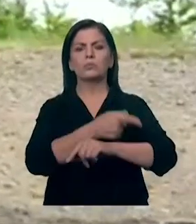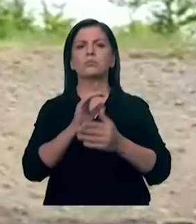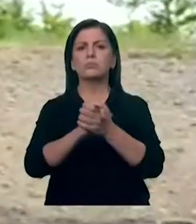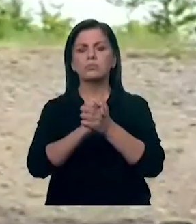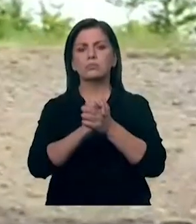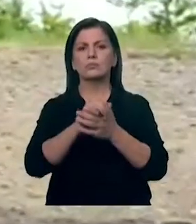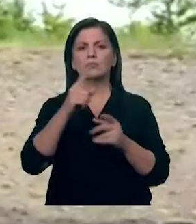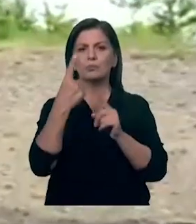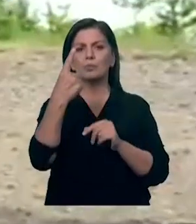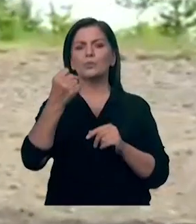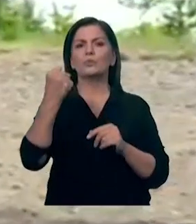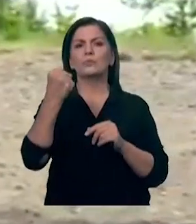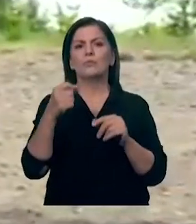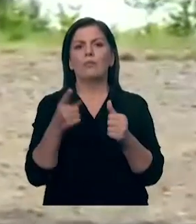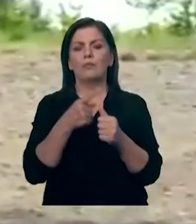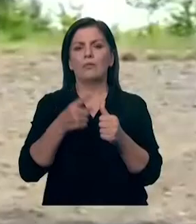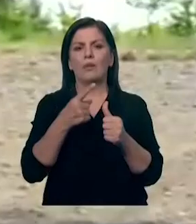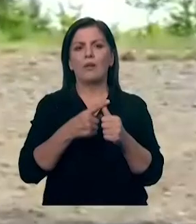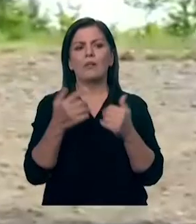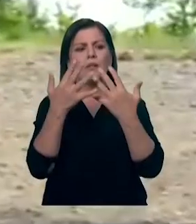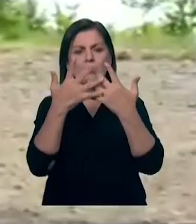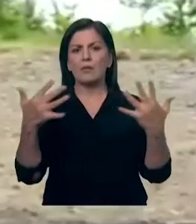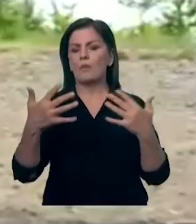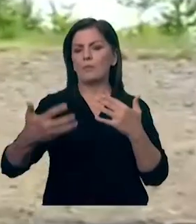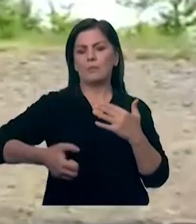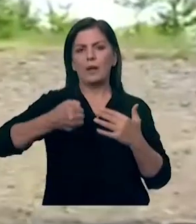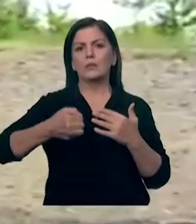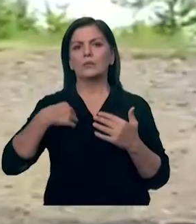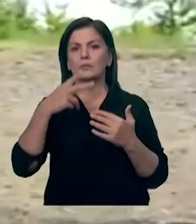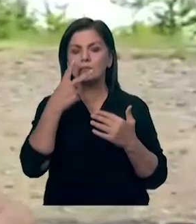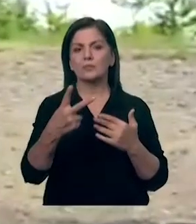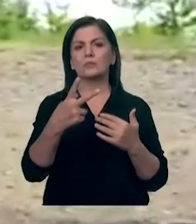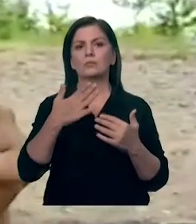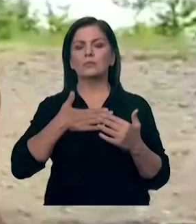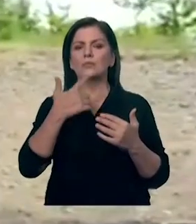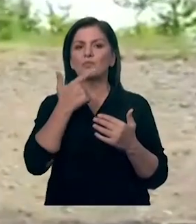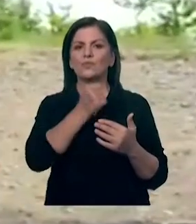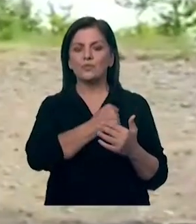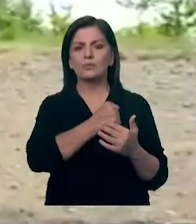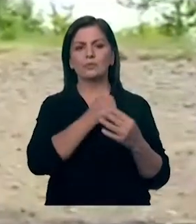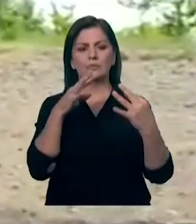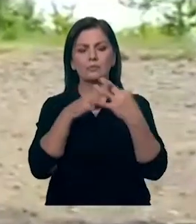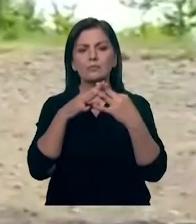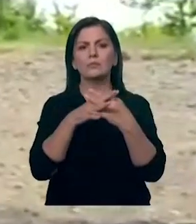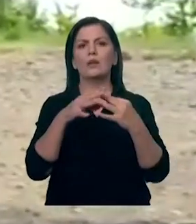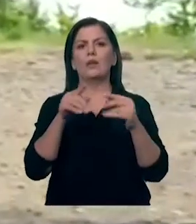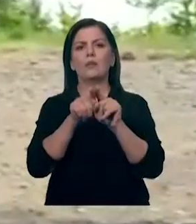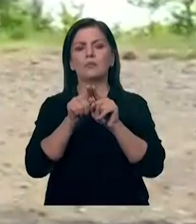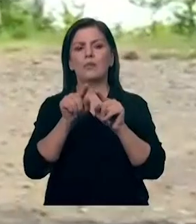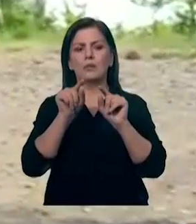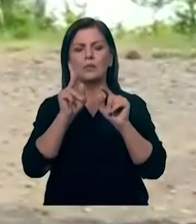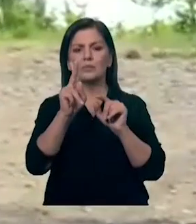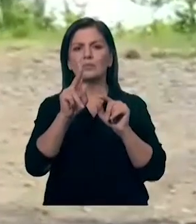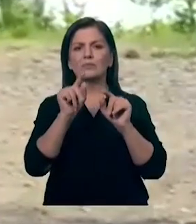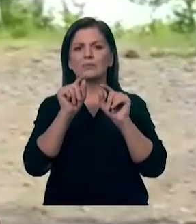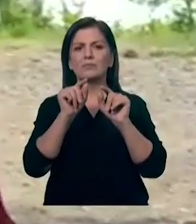fərqli insanlar gördük, çox fərqli dəstək gördük və bu dəstək həm ordumuza, həm də döyüşə, təxribata məruz qalan